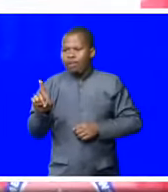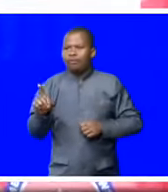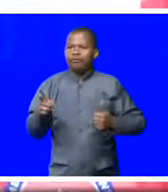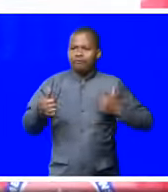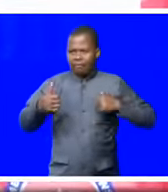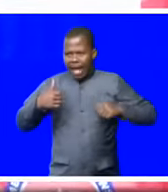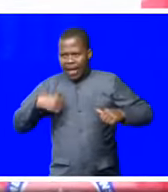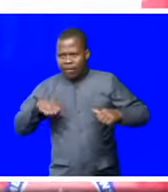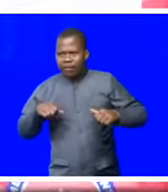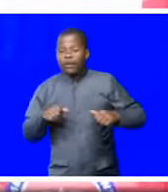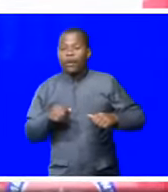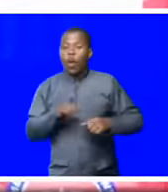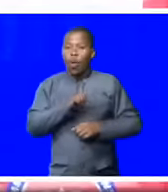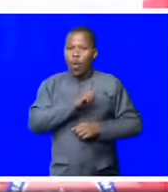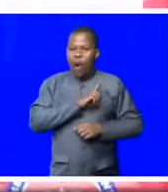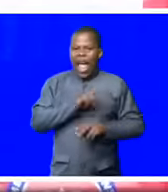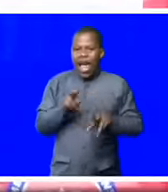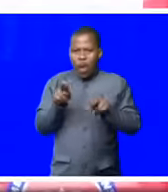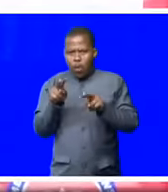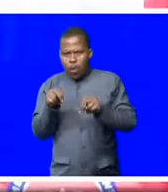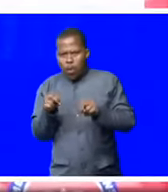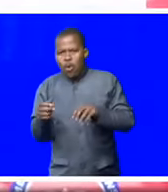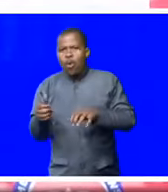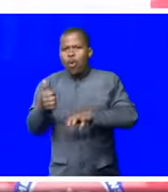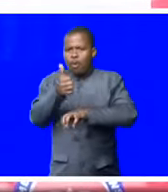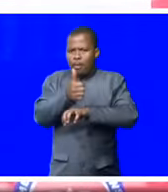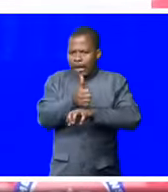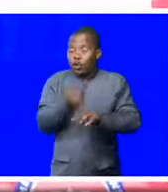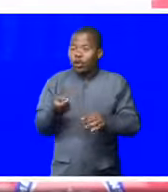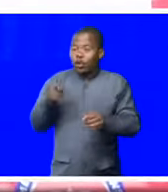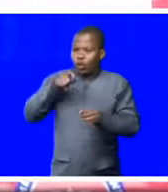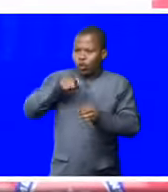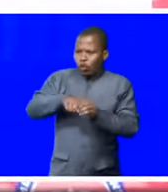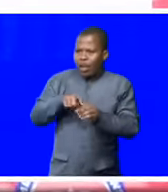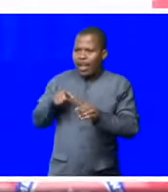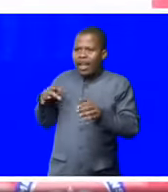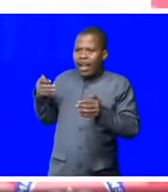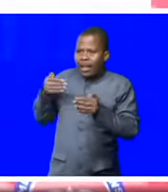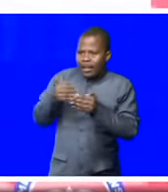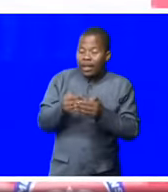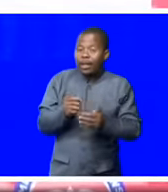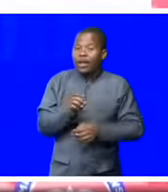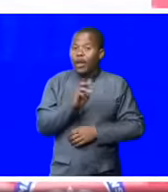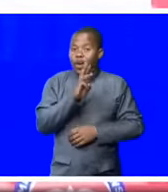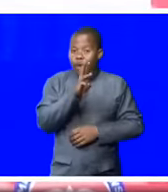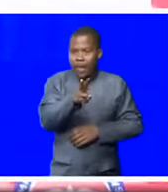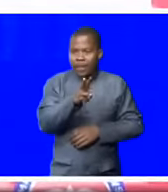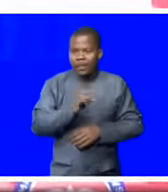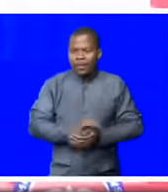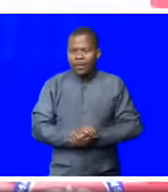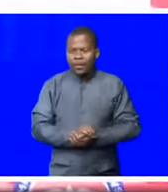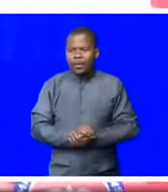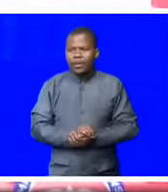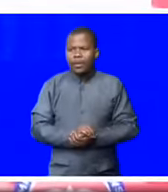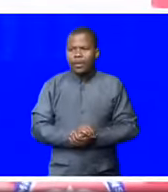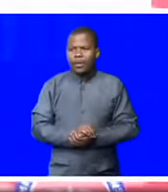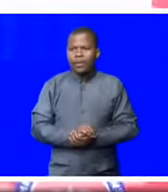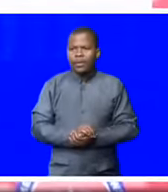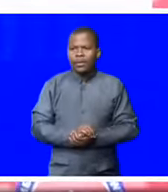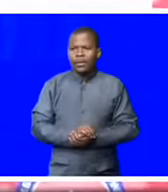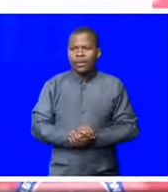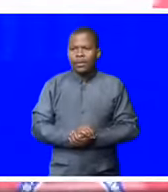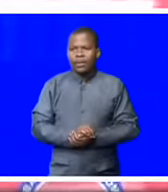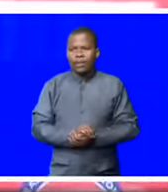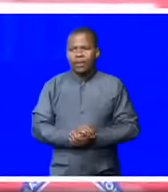nifuna lomunye umuntu longangelekelela. Angibambe meanwhile nifuna